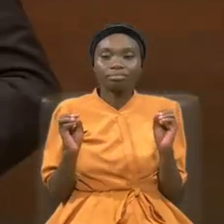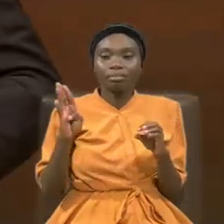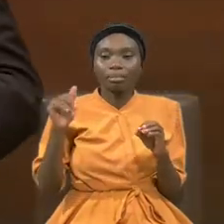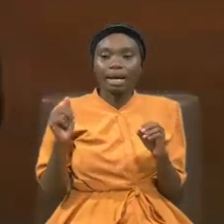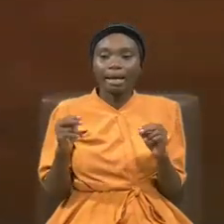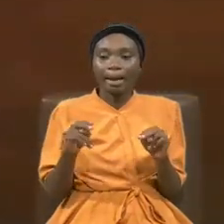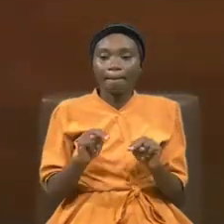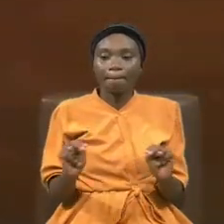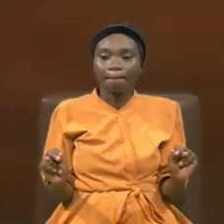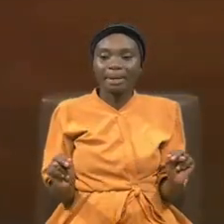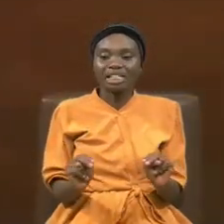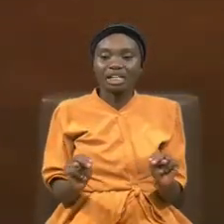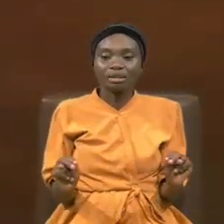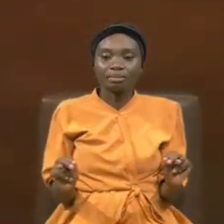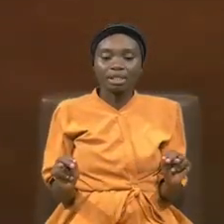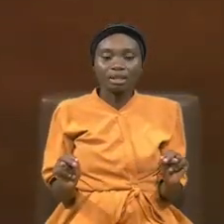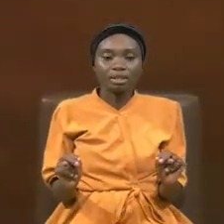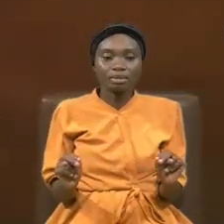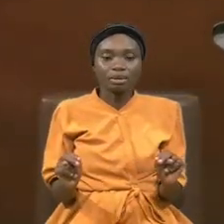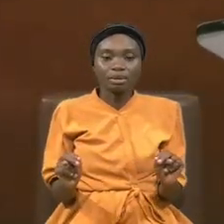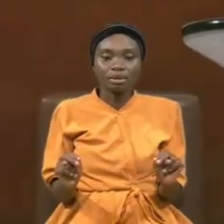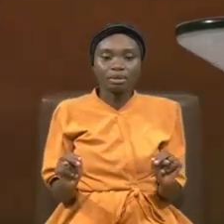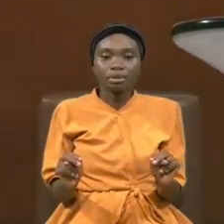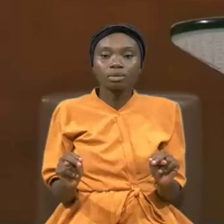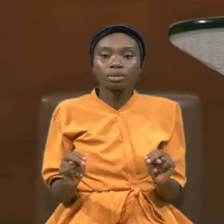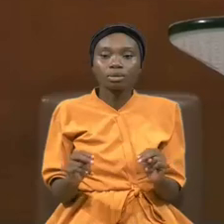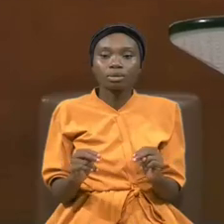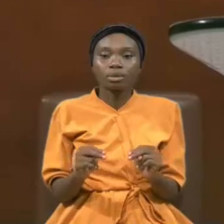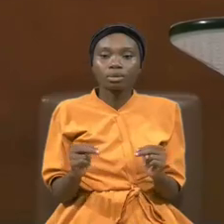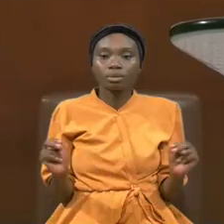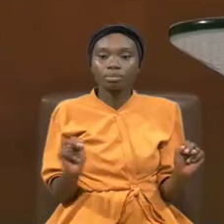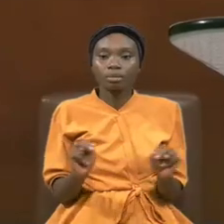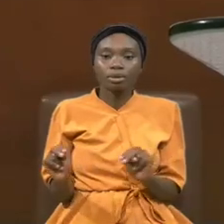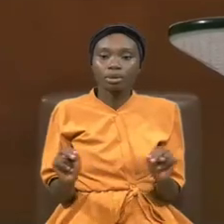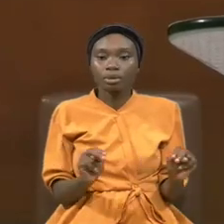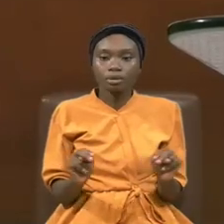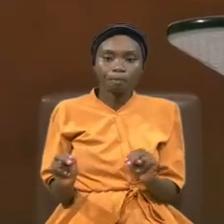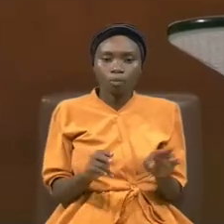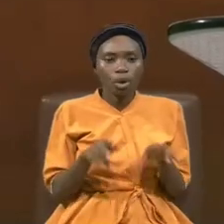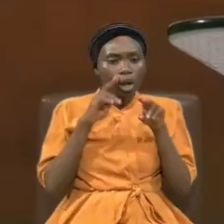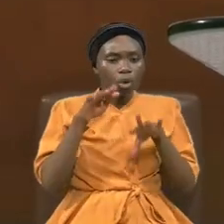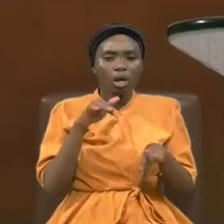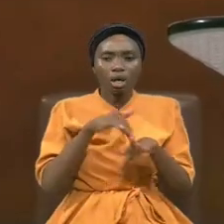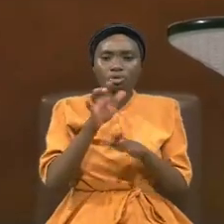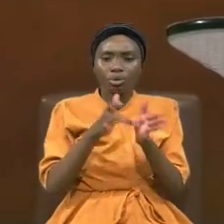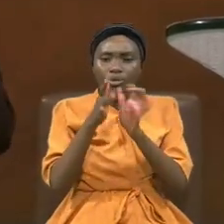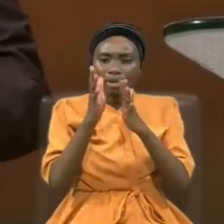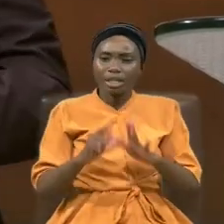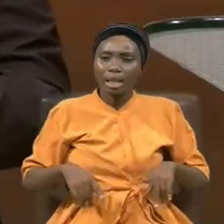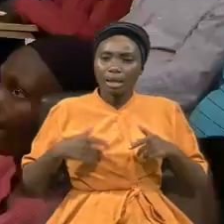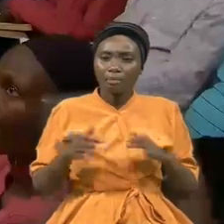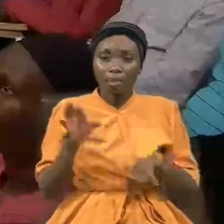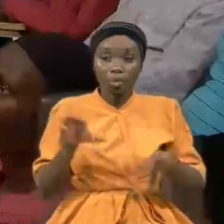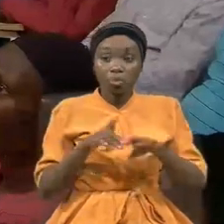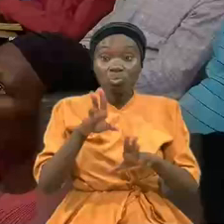Et devant les d'observer ces choses sans prévention et de ne rien faire par faveur. Est-ce que vous appliquez cela à